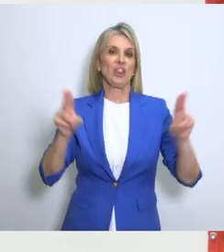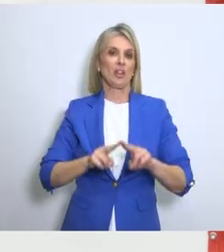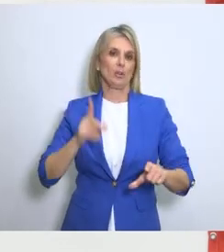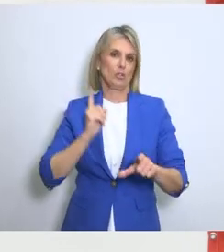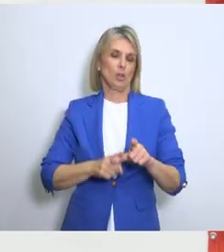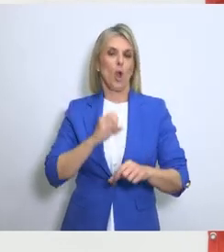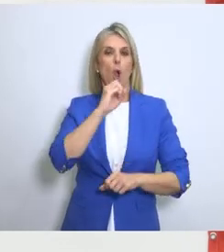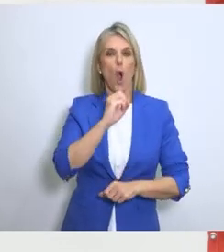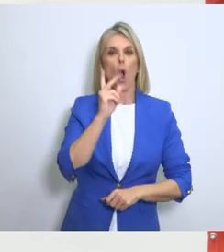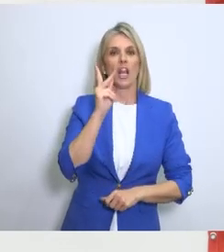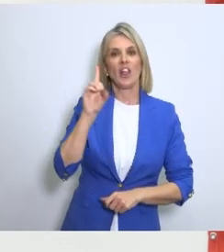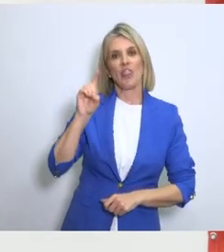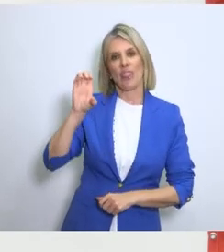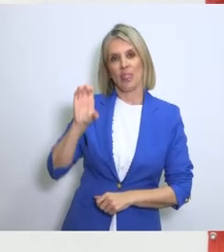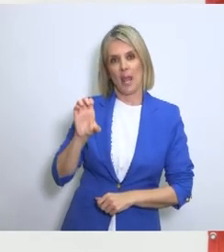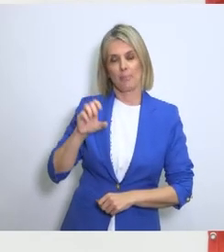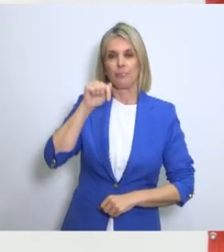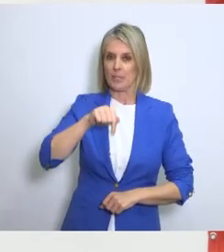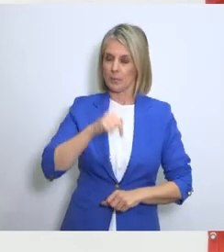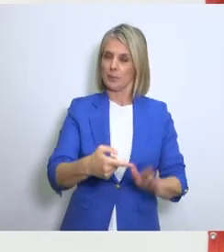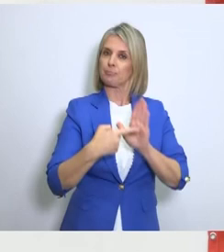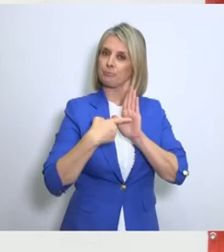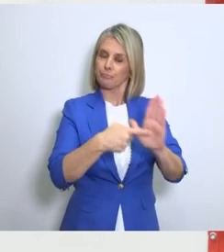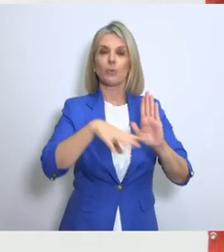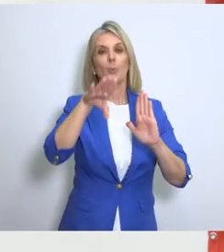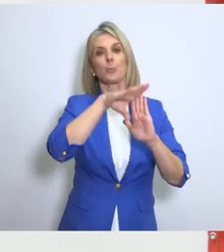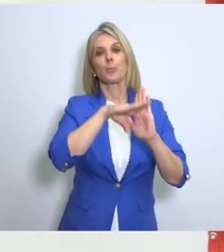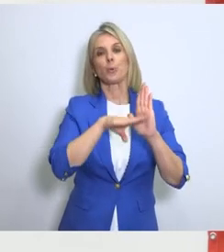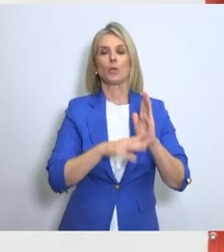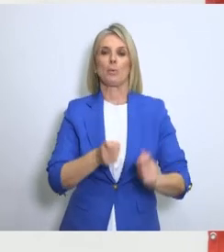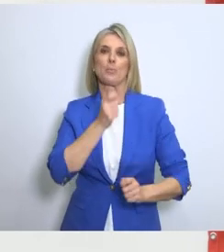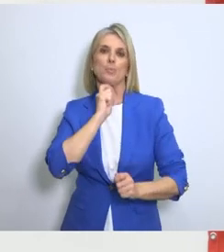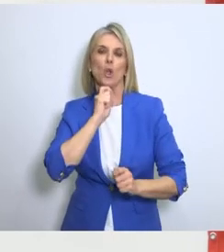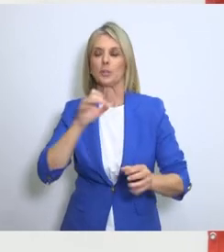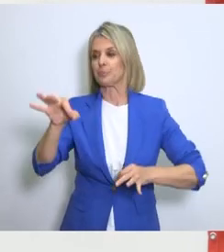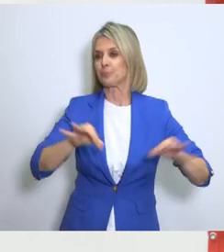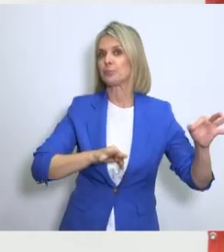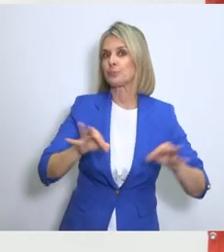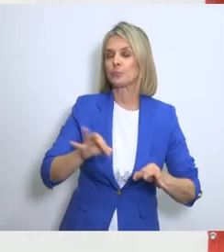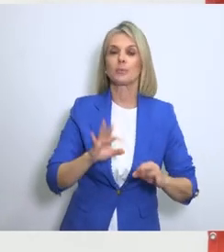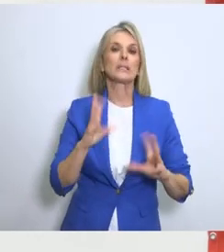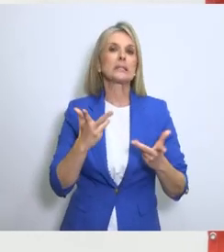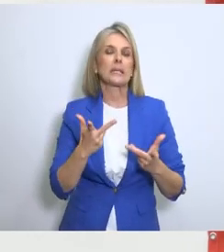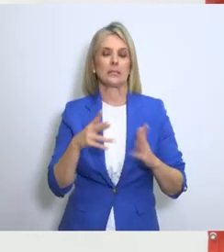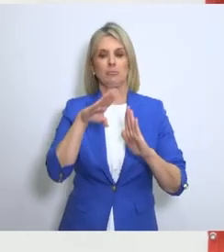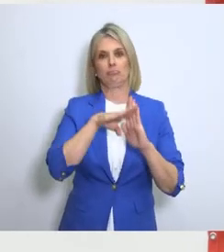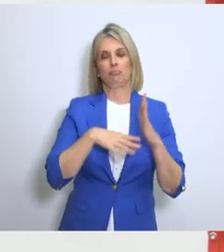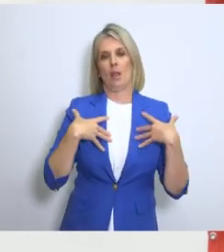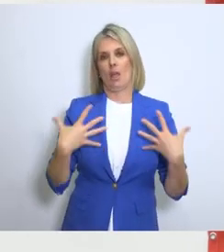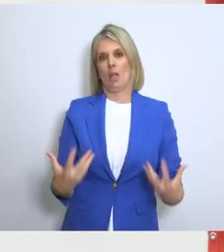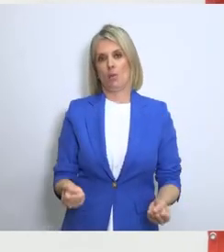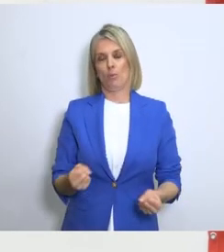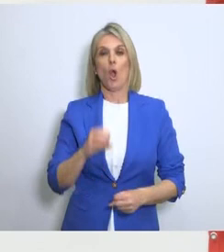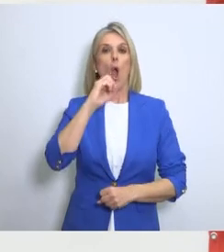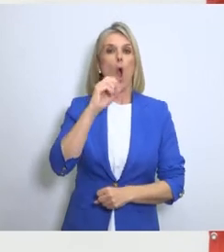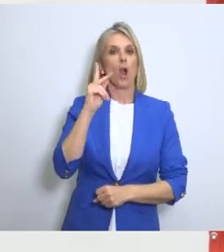ΟΚΔΕ. Θα σας παρουσιάσουμε σήμερα το πρόγραμμα, την πολιτική και την πολιτική πρακτική της ΟΚΔΕ. Η ΟΚΔΕ